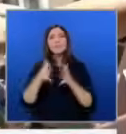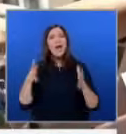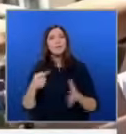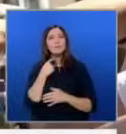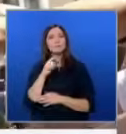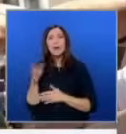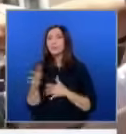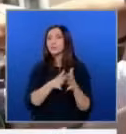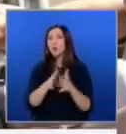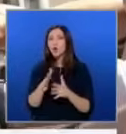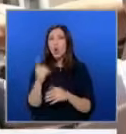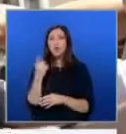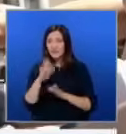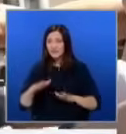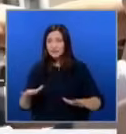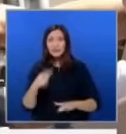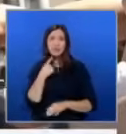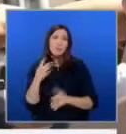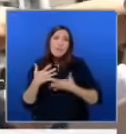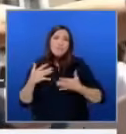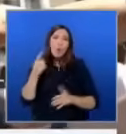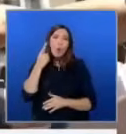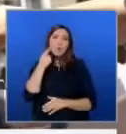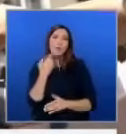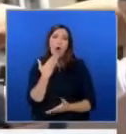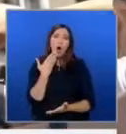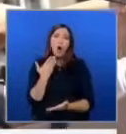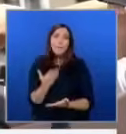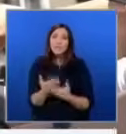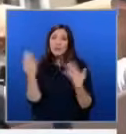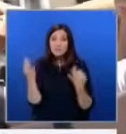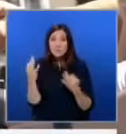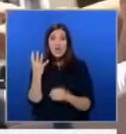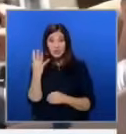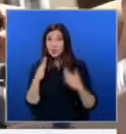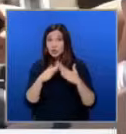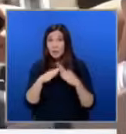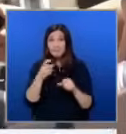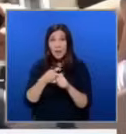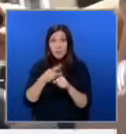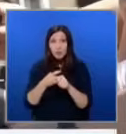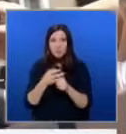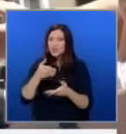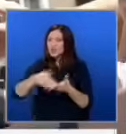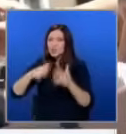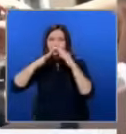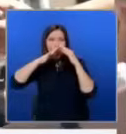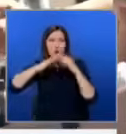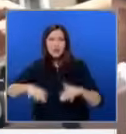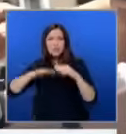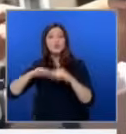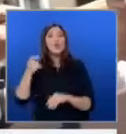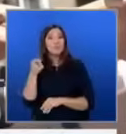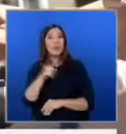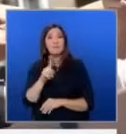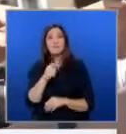Най-голямата загуба са хората. Освен децата, изгубихме и много млад обещаващ специалист. 4 от сградите на болницата са частично разрушени. В